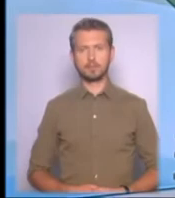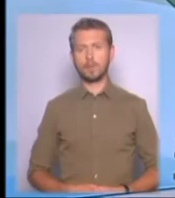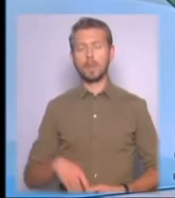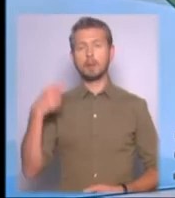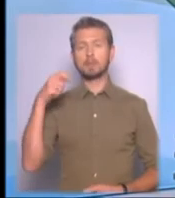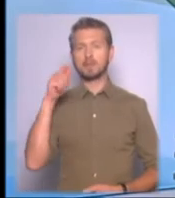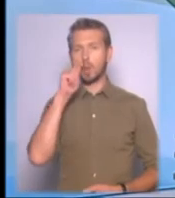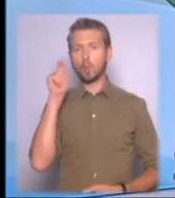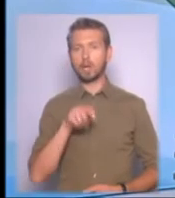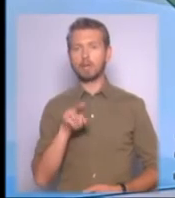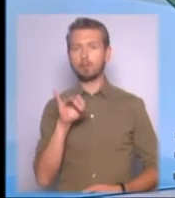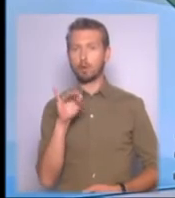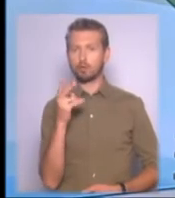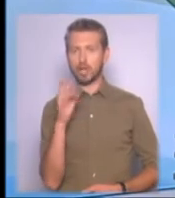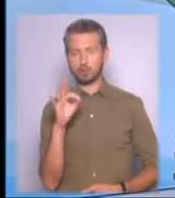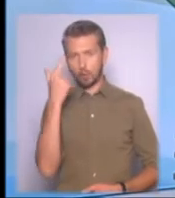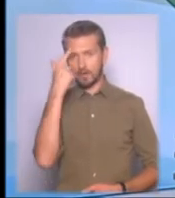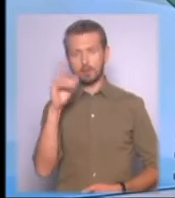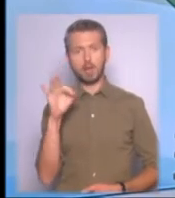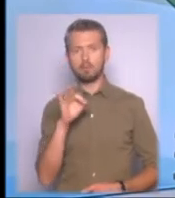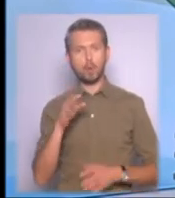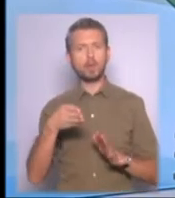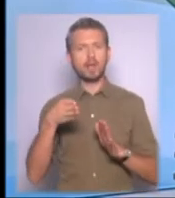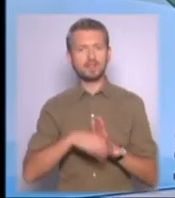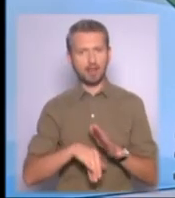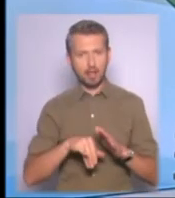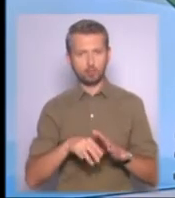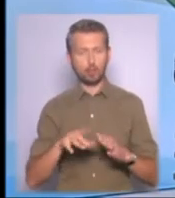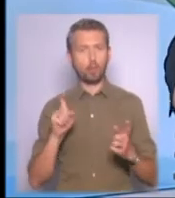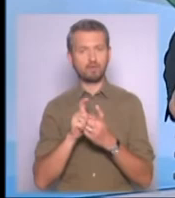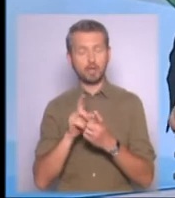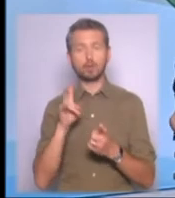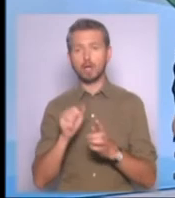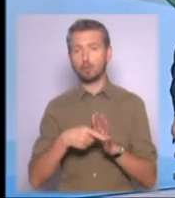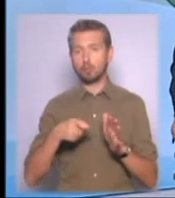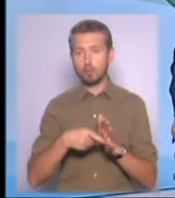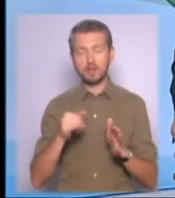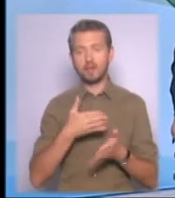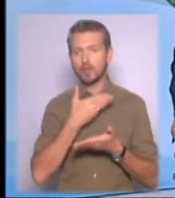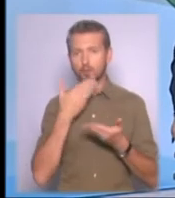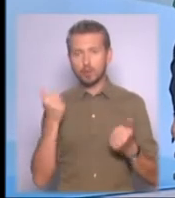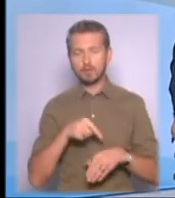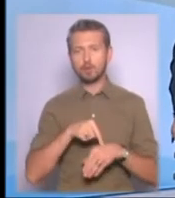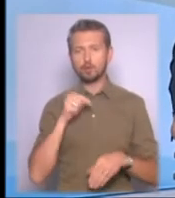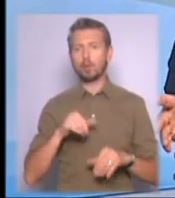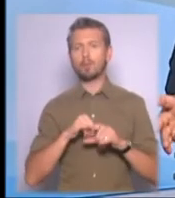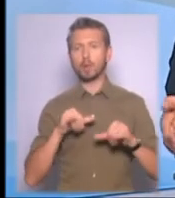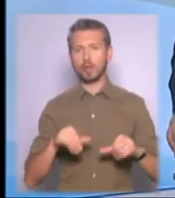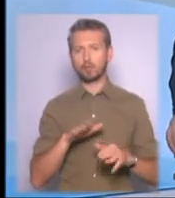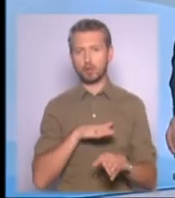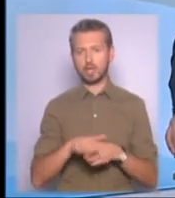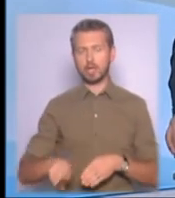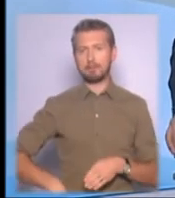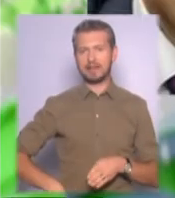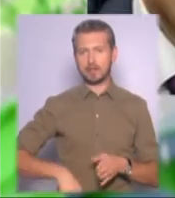Президент України Петро Порошенко заявляє про ескалацію конфлікту на Донбасі та відсутність відчутного прогресу у виконанні мінських домовленостей. Про це він